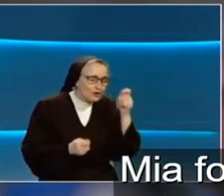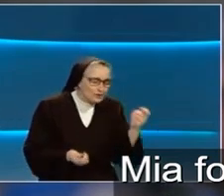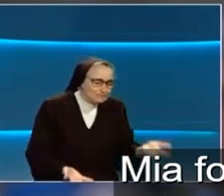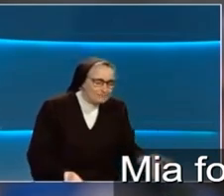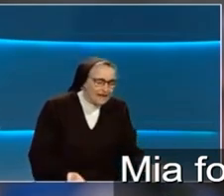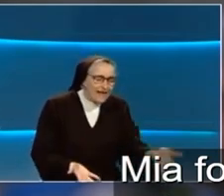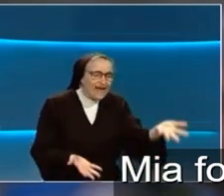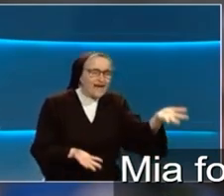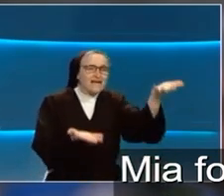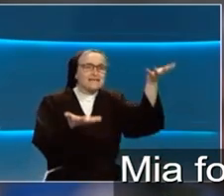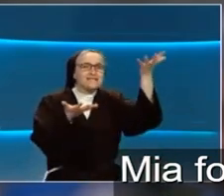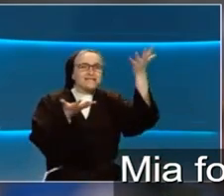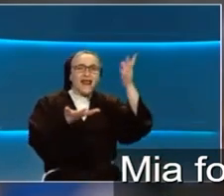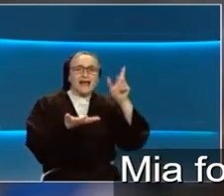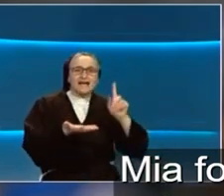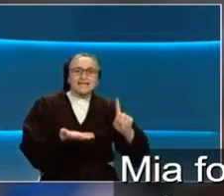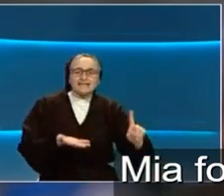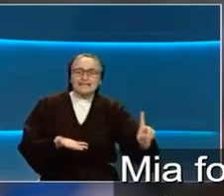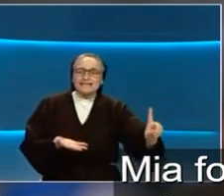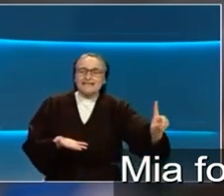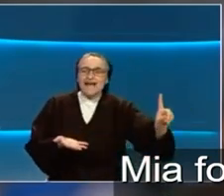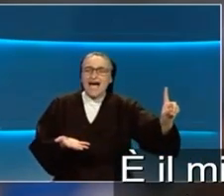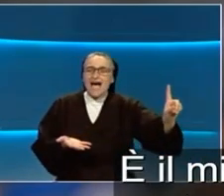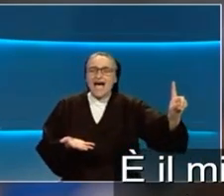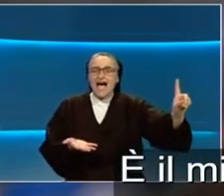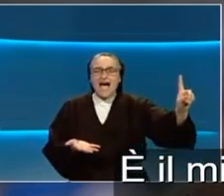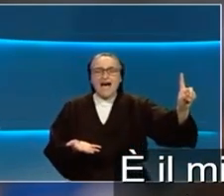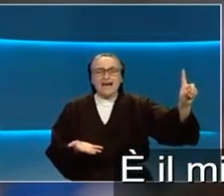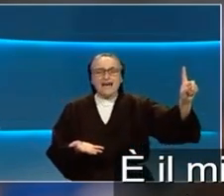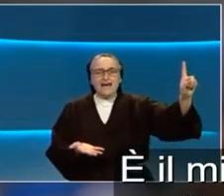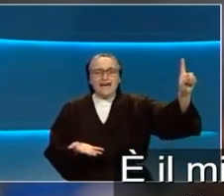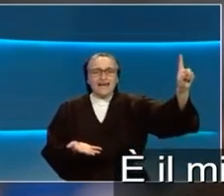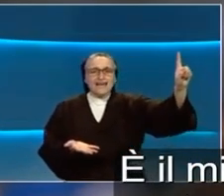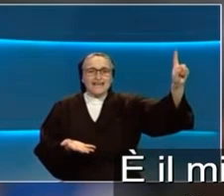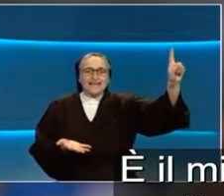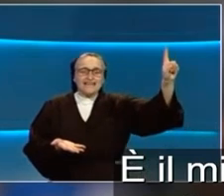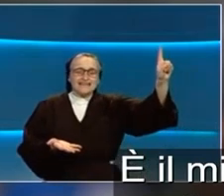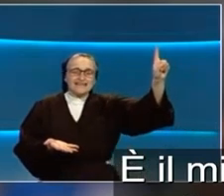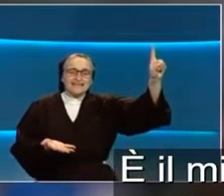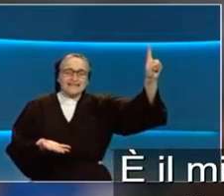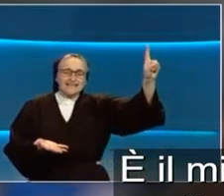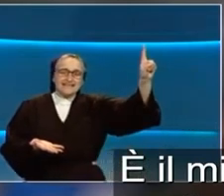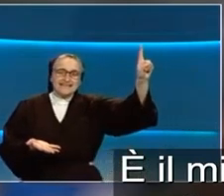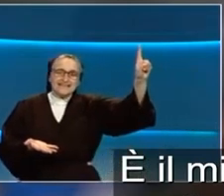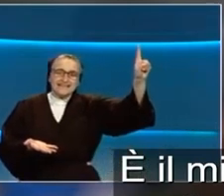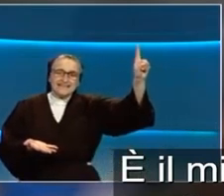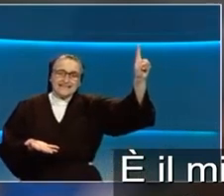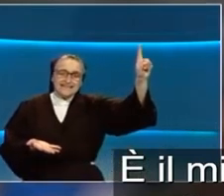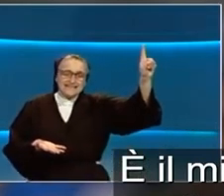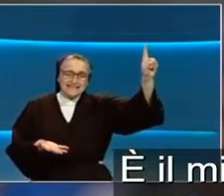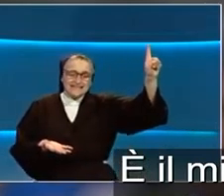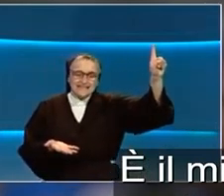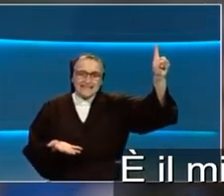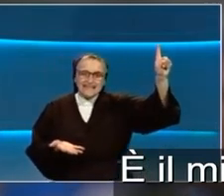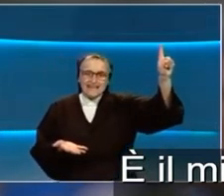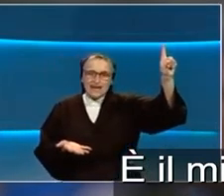Iste Deus meus, et glorificabo eum.